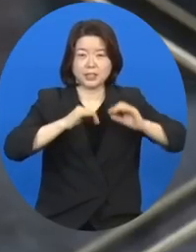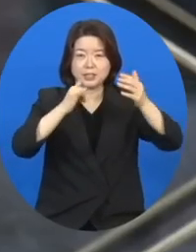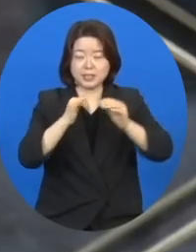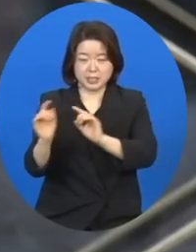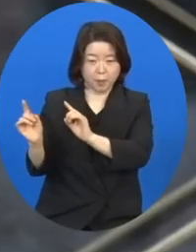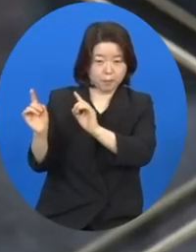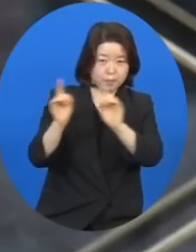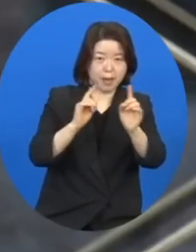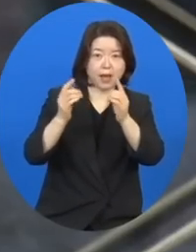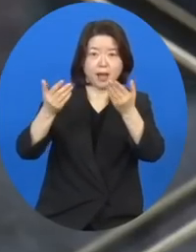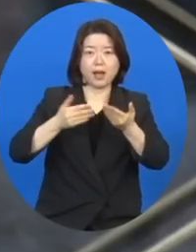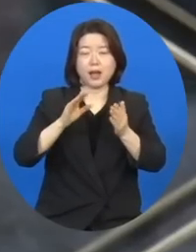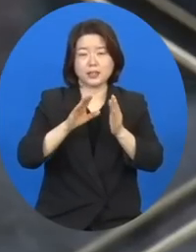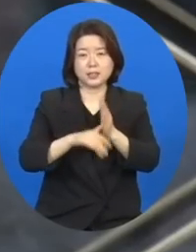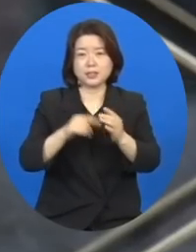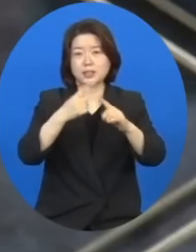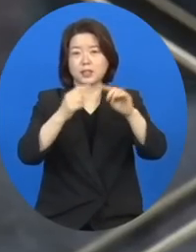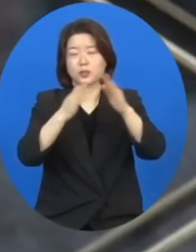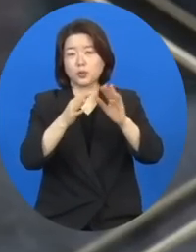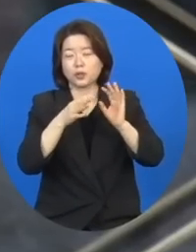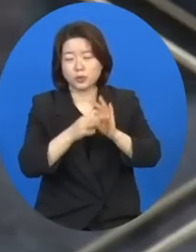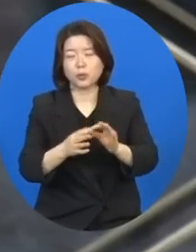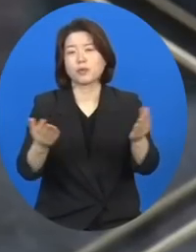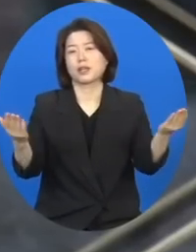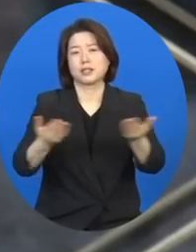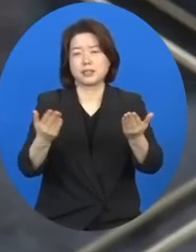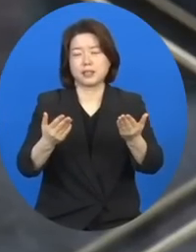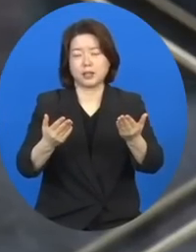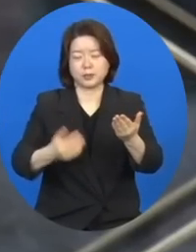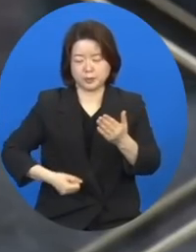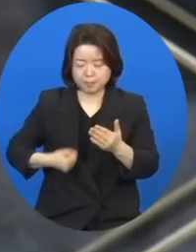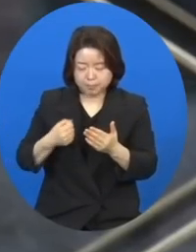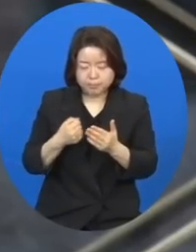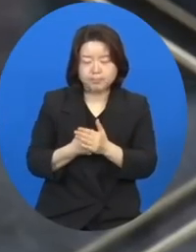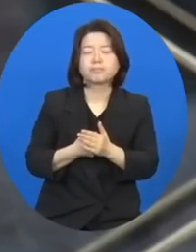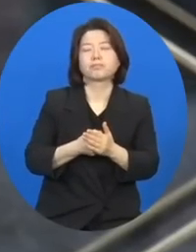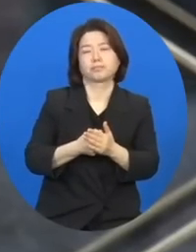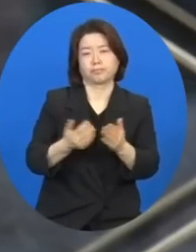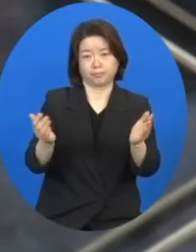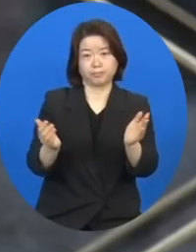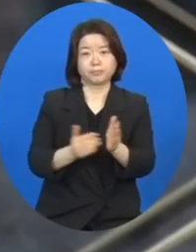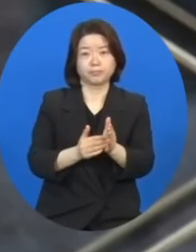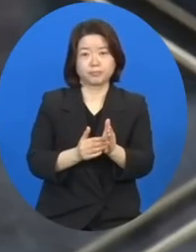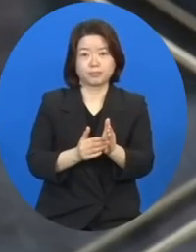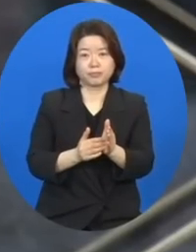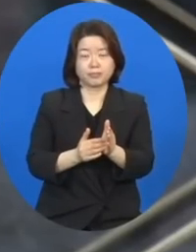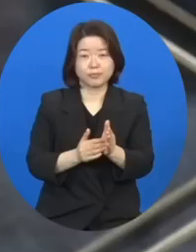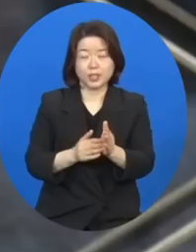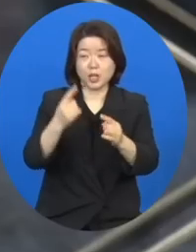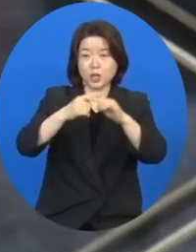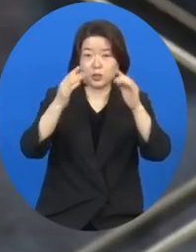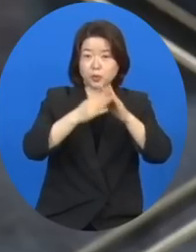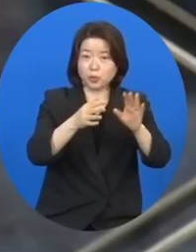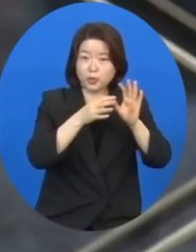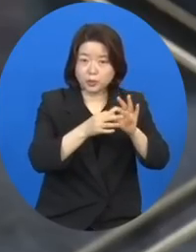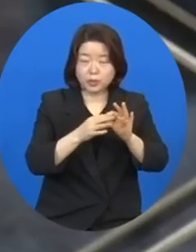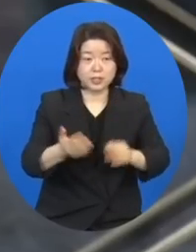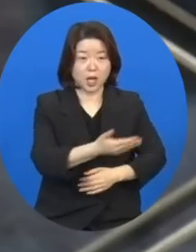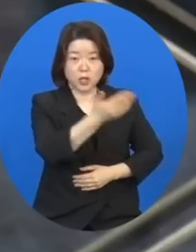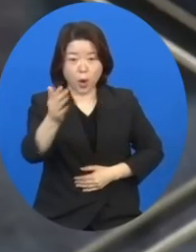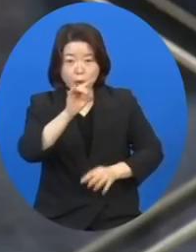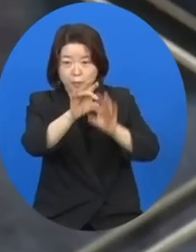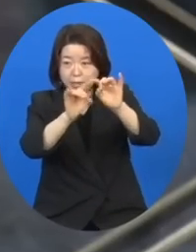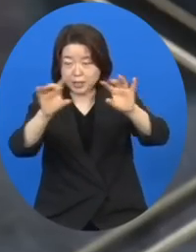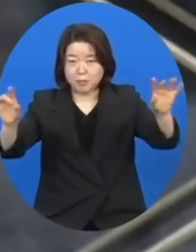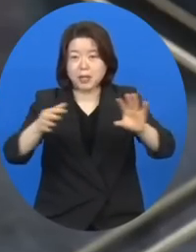회복하실 때 교회를 통해 일하시기로 예정하시고 작정하셨어요. 교회를 통해서, 바로 여러분들을